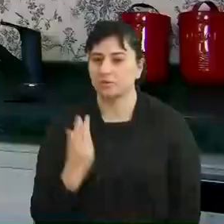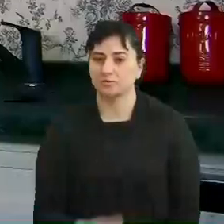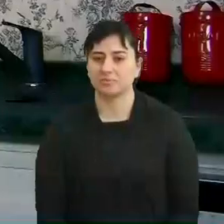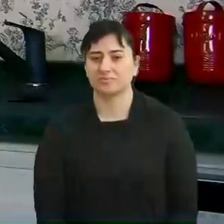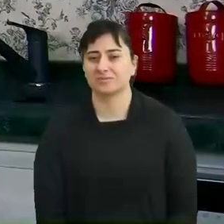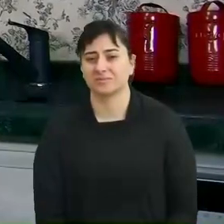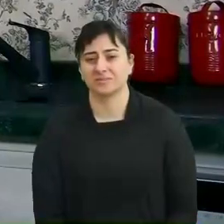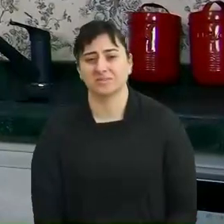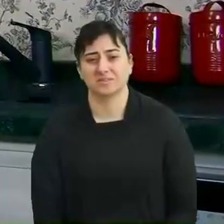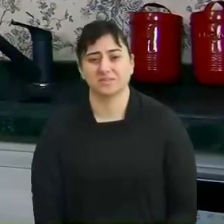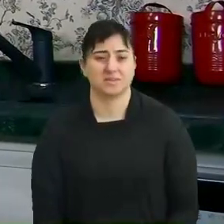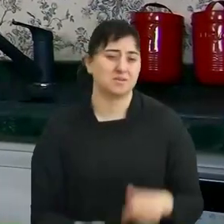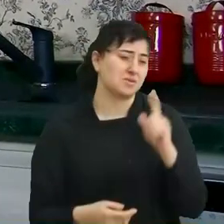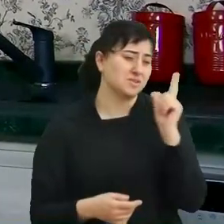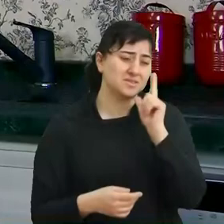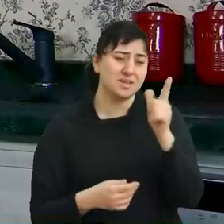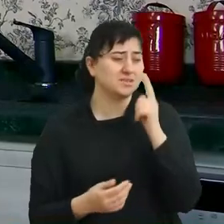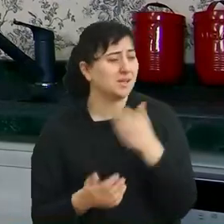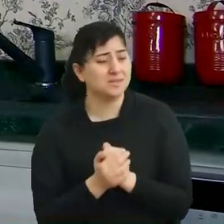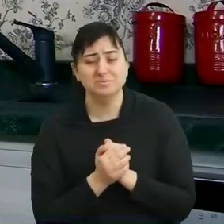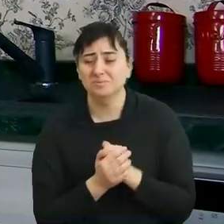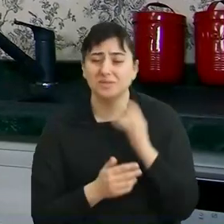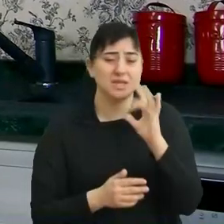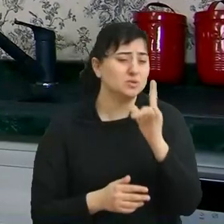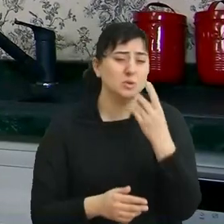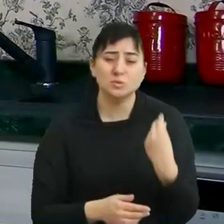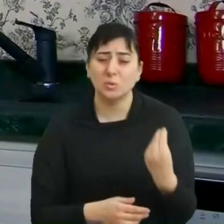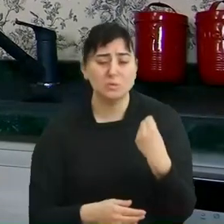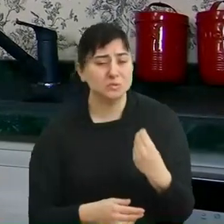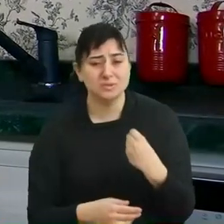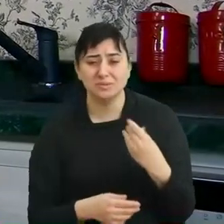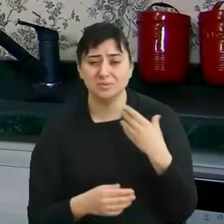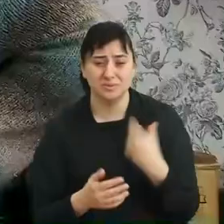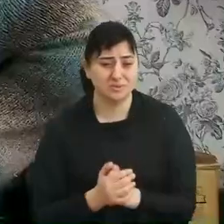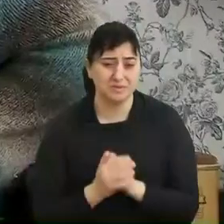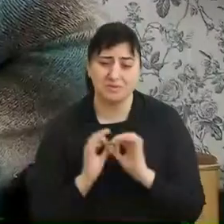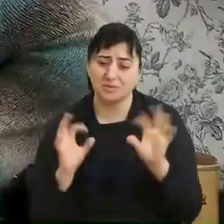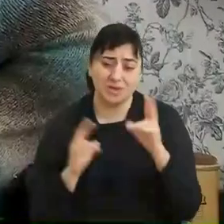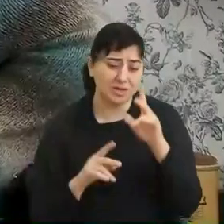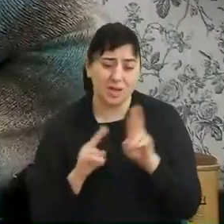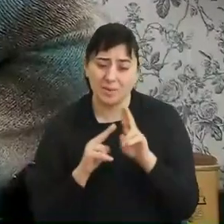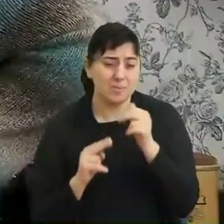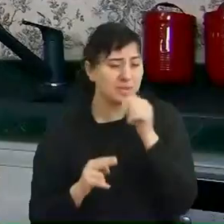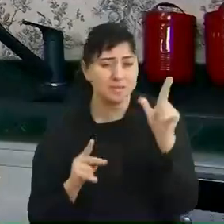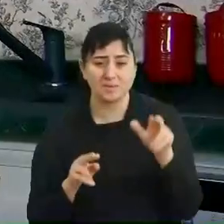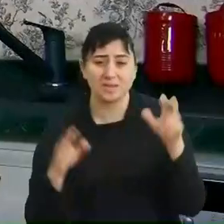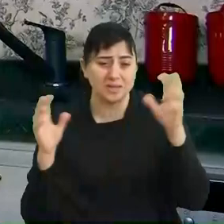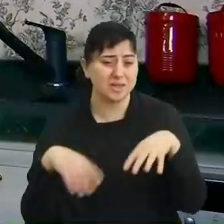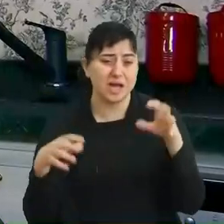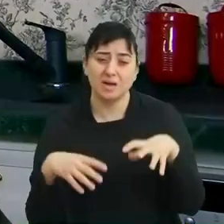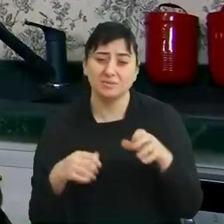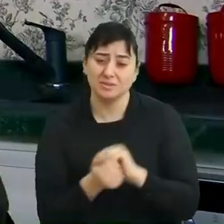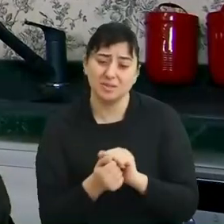sırtı dönük. Sinan bak. Kusasına vurma oldum. Hala yangılanıyor. Aynen beni verdi biliyor musun? Meryem yağmur